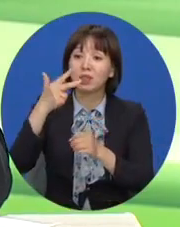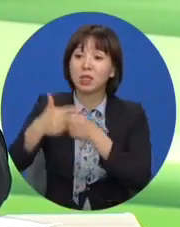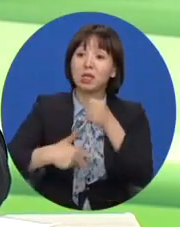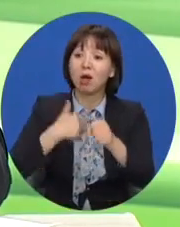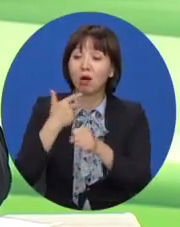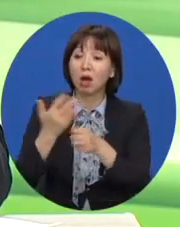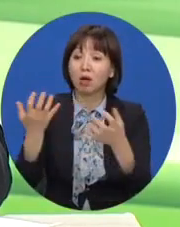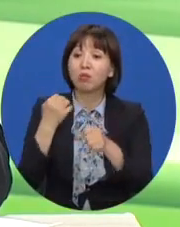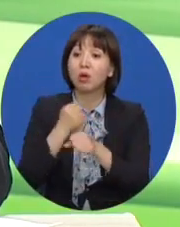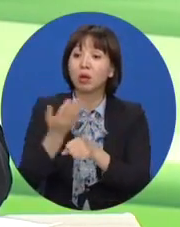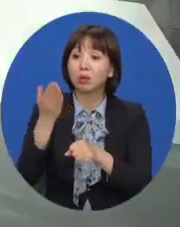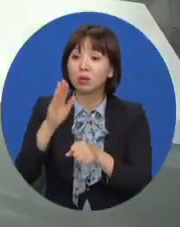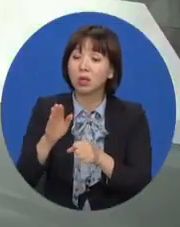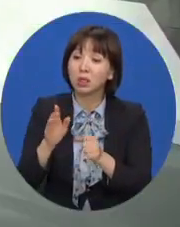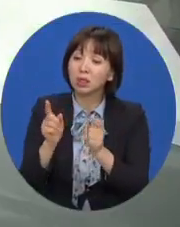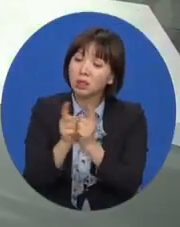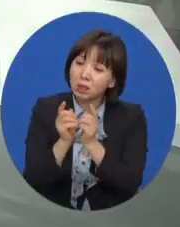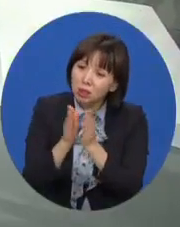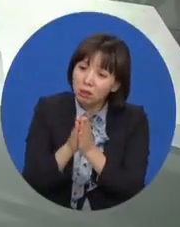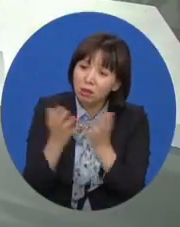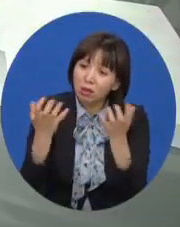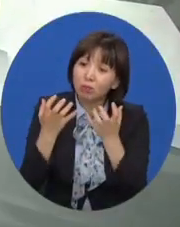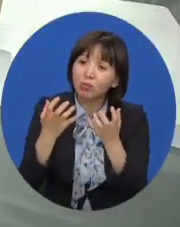근데 실제 근무한 거는 얼마나 되느냐 이러니